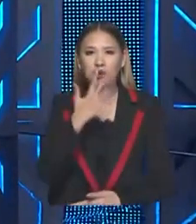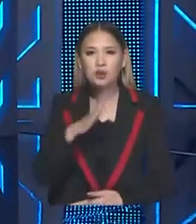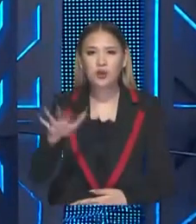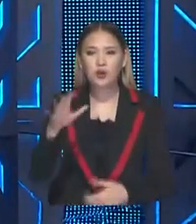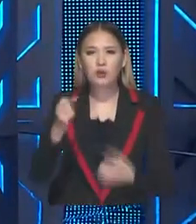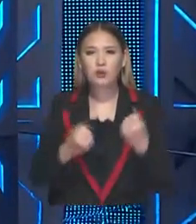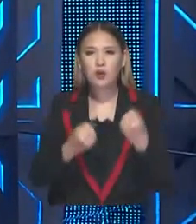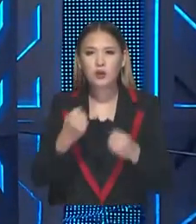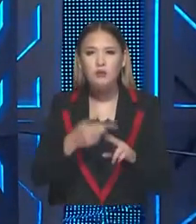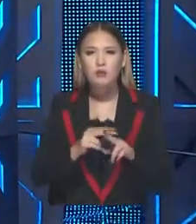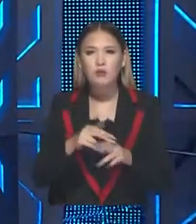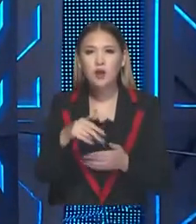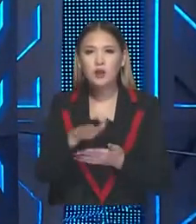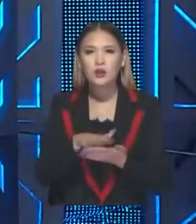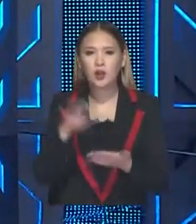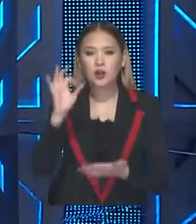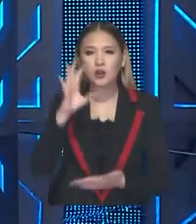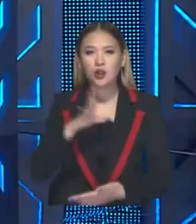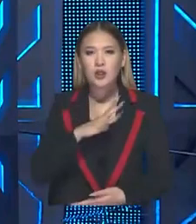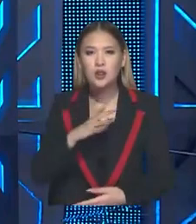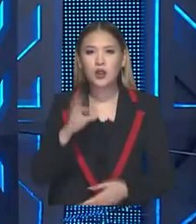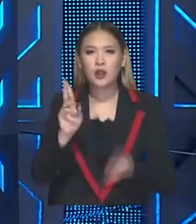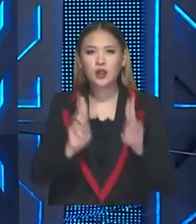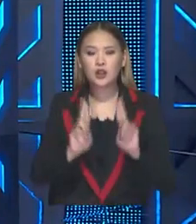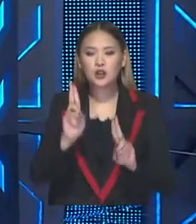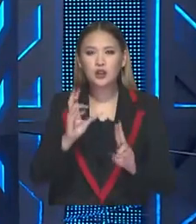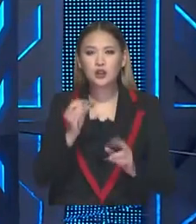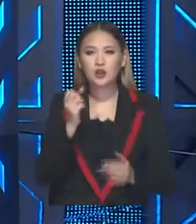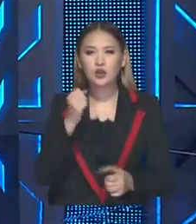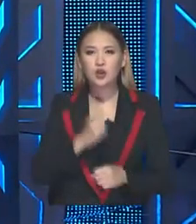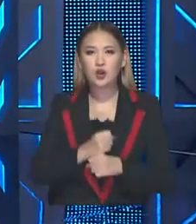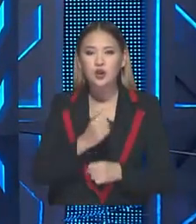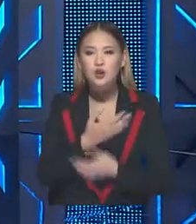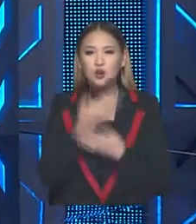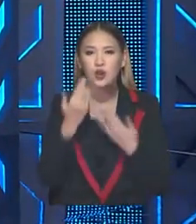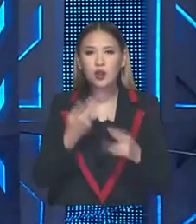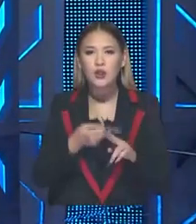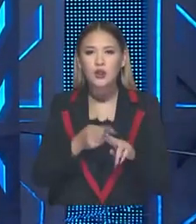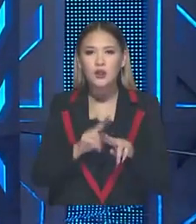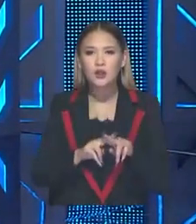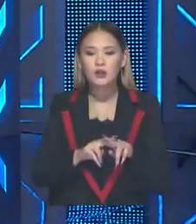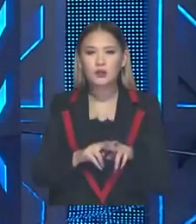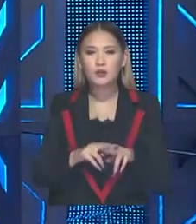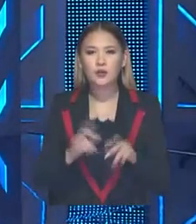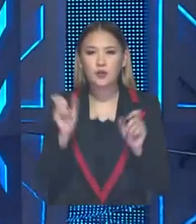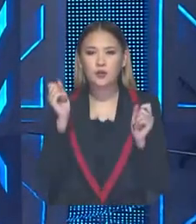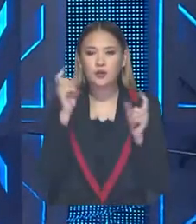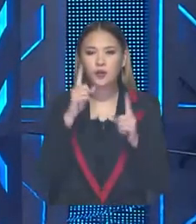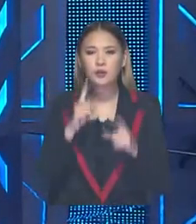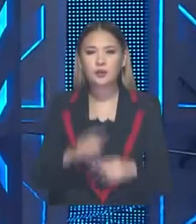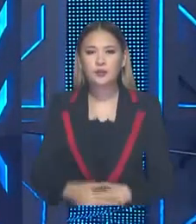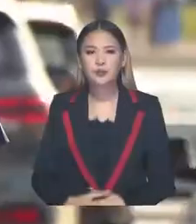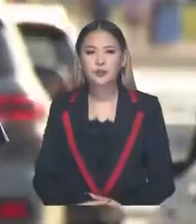көліктері иелеріне майдай жаққанымен ережесі әлі нақты бекітілмеген. Нысаналы ығыл тарқатсын.